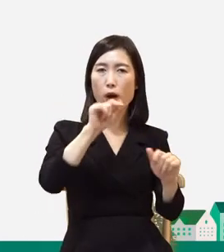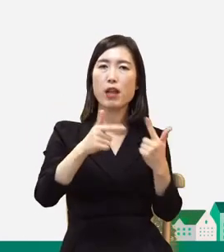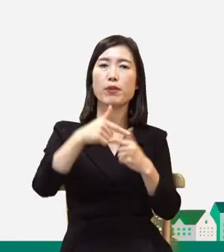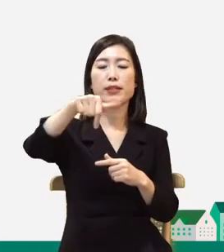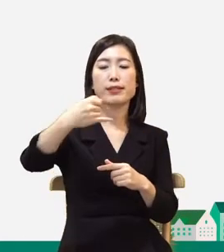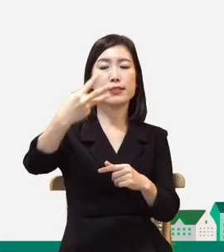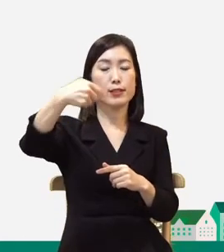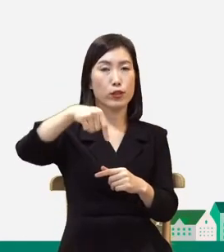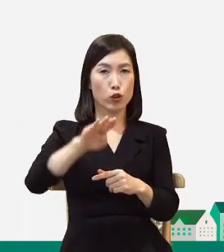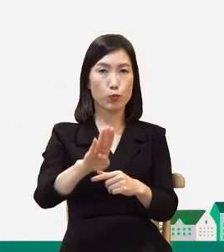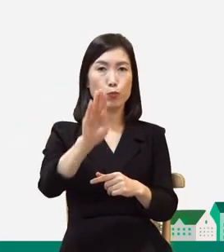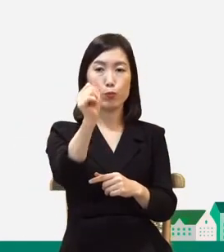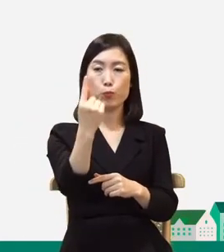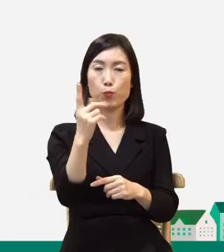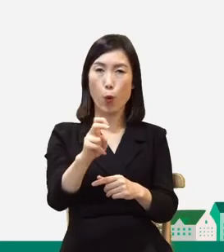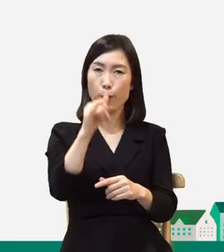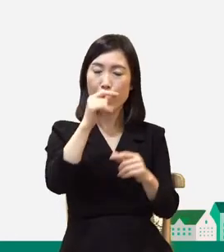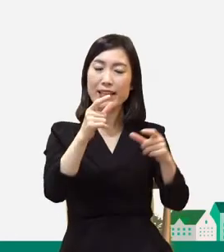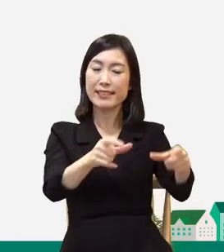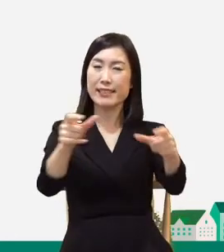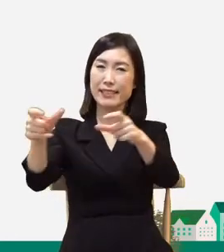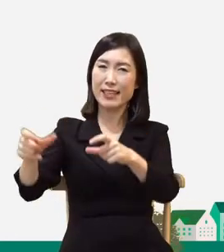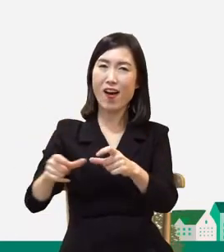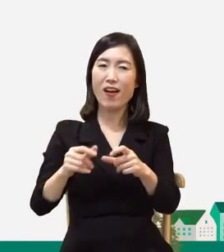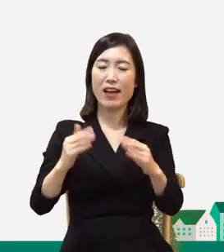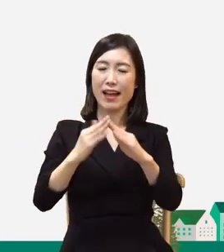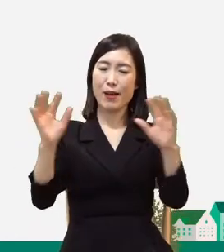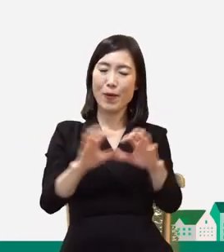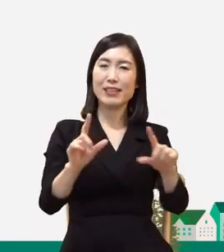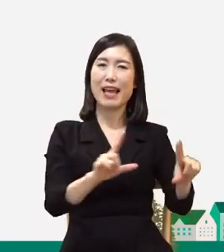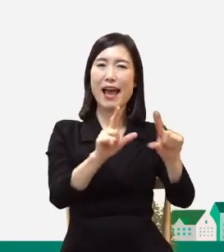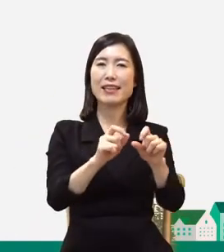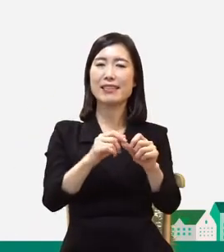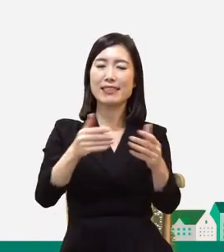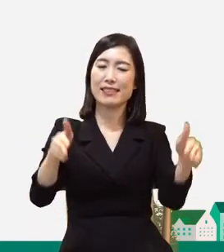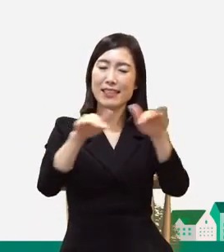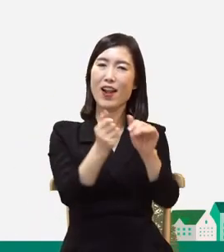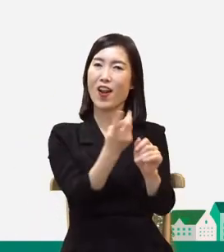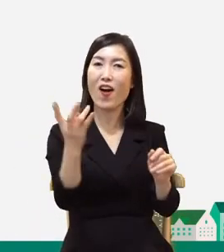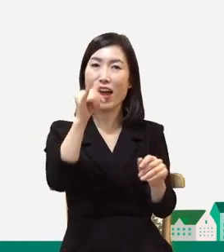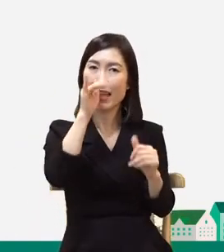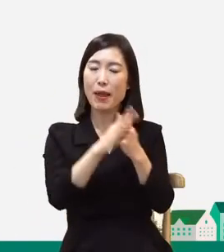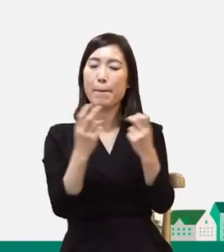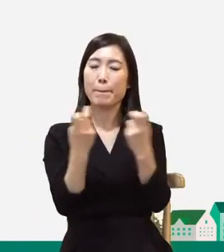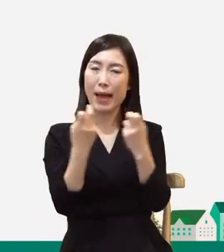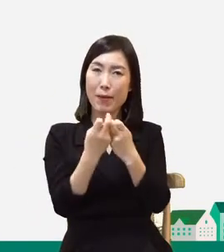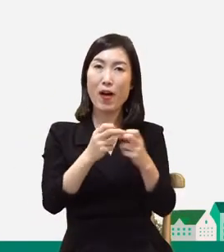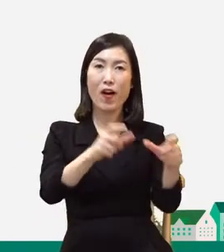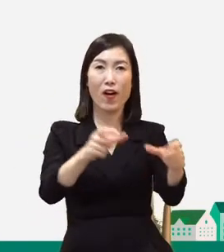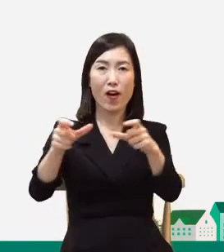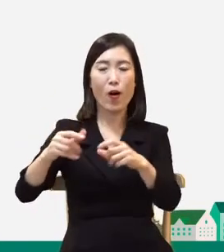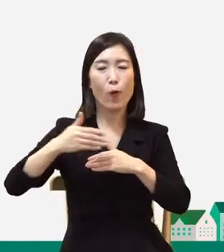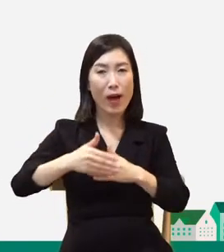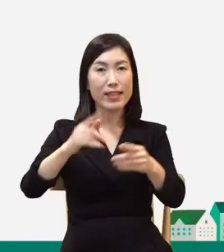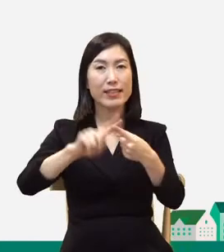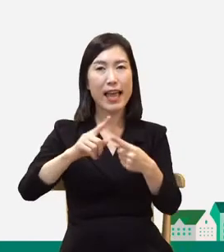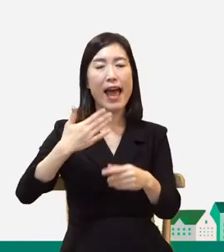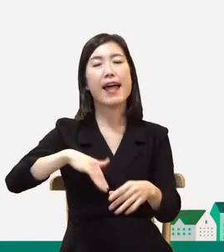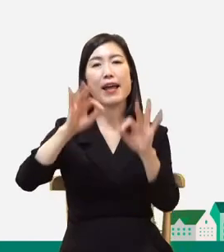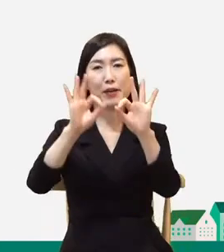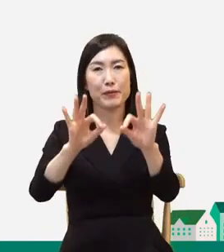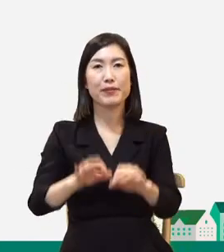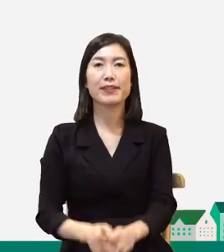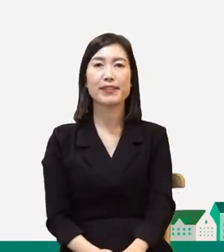것들 지역사회에 있는 거주시설들이 많이 있기 때문에 그런 시설들을 좀 이용할 수 있는 방법이나 그 과정들을 좀